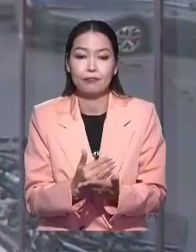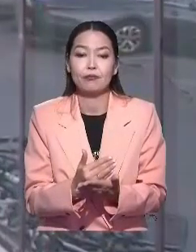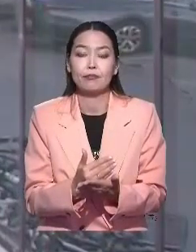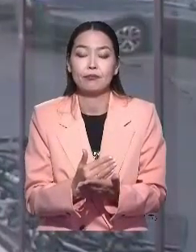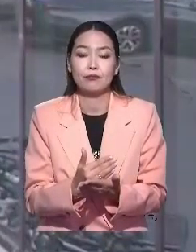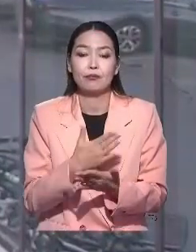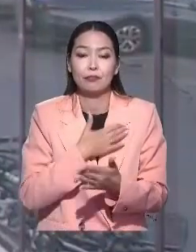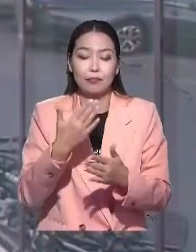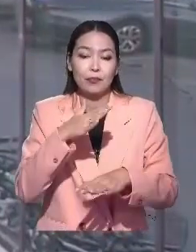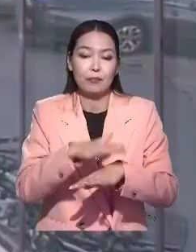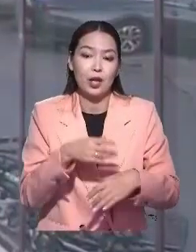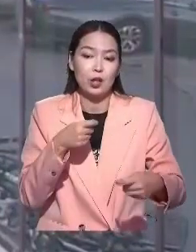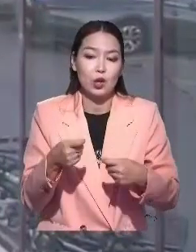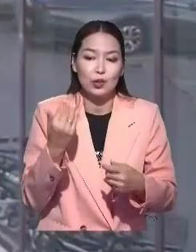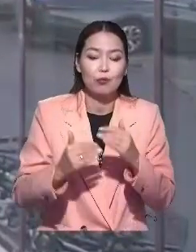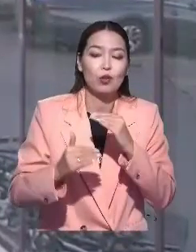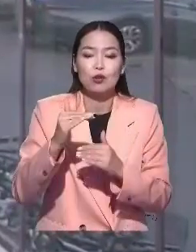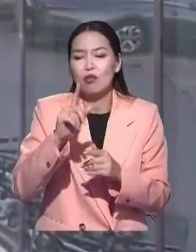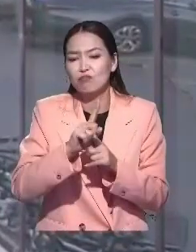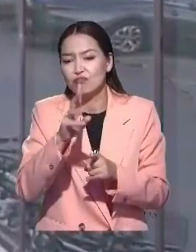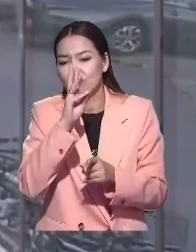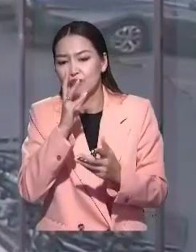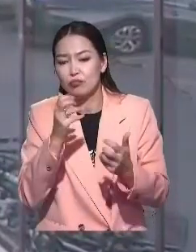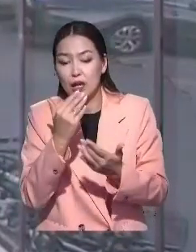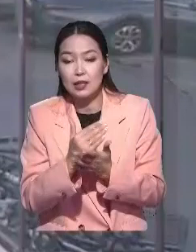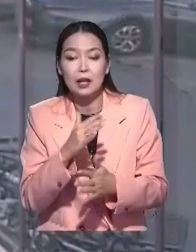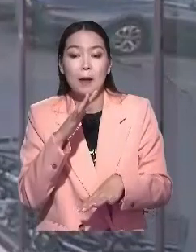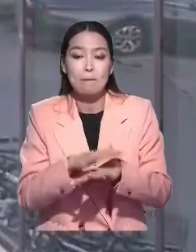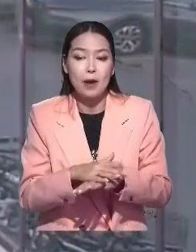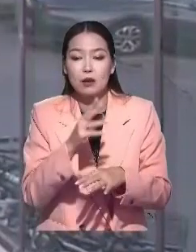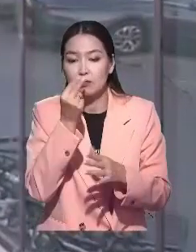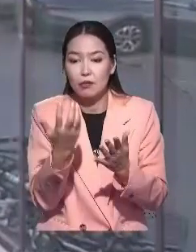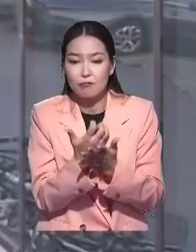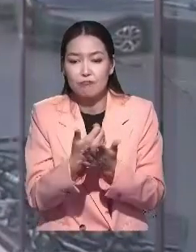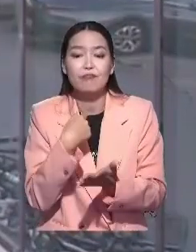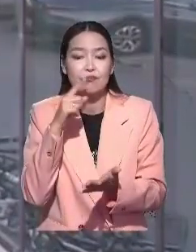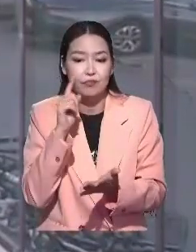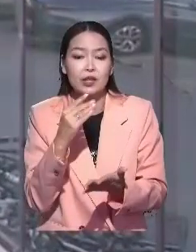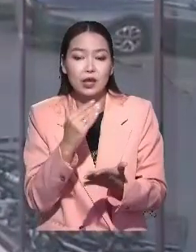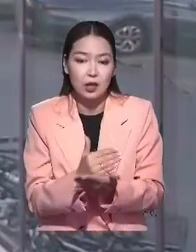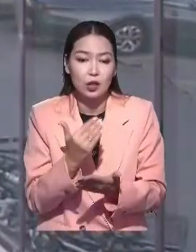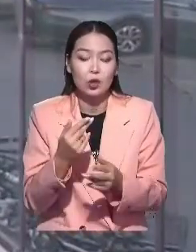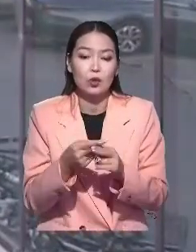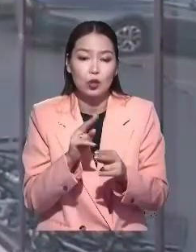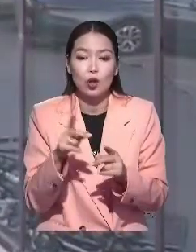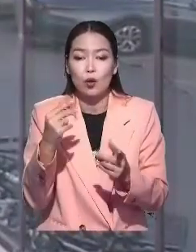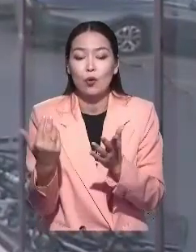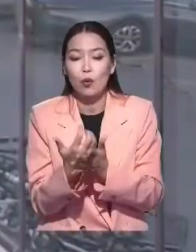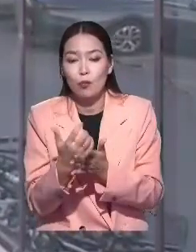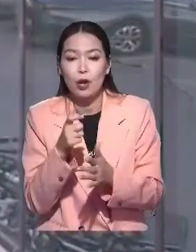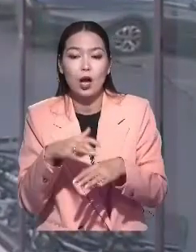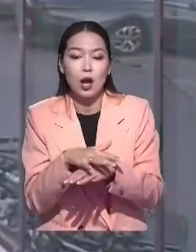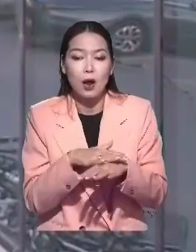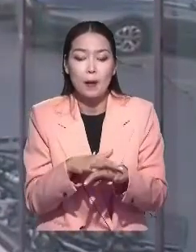руководитель... Біз банк басшыларының жоғары жалақы алатынын, жалпы банктердің жақсы табыс табатынын білеміз. Бірақ олар сол табысынан салықты дұрыс